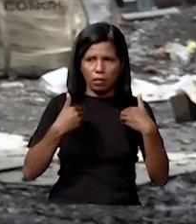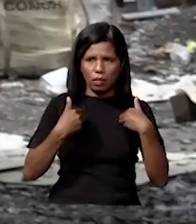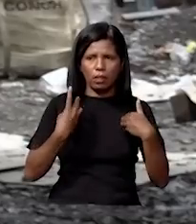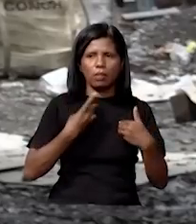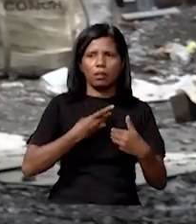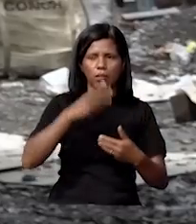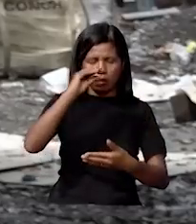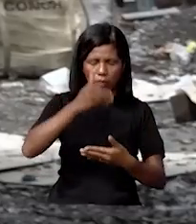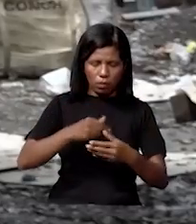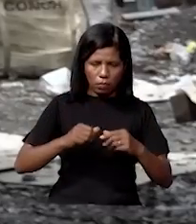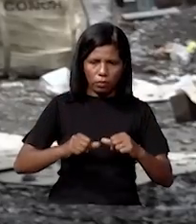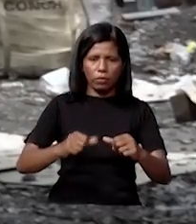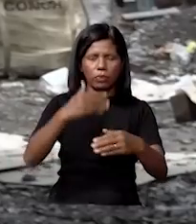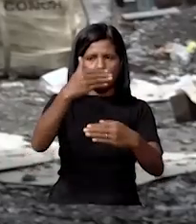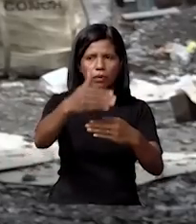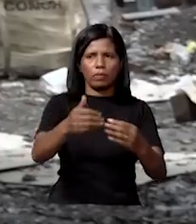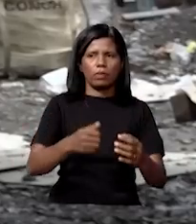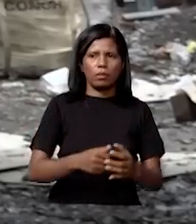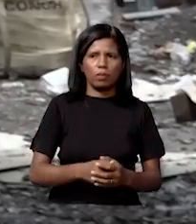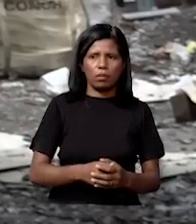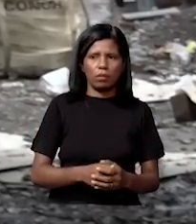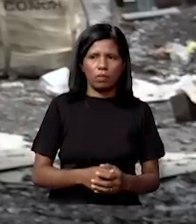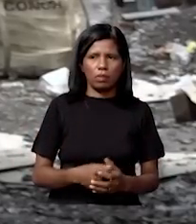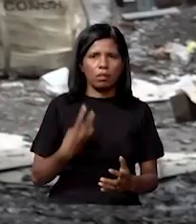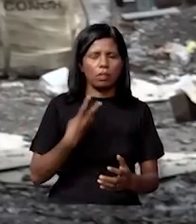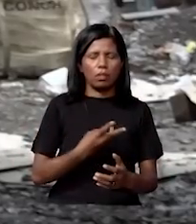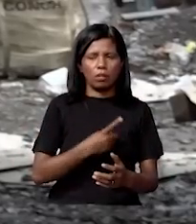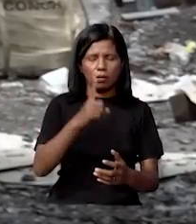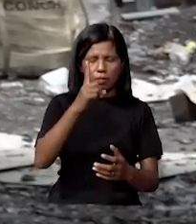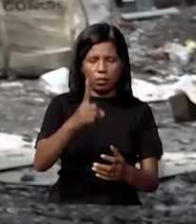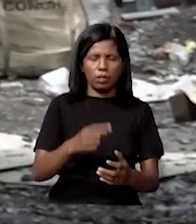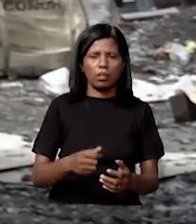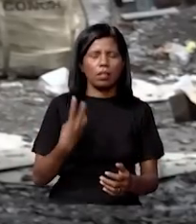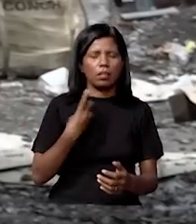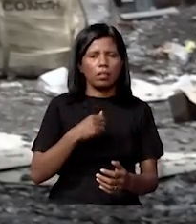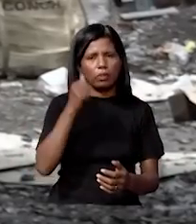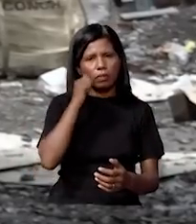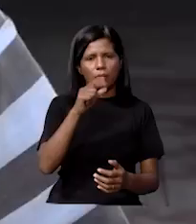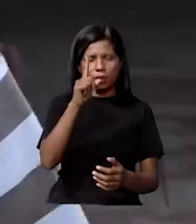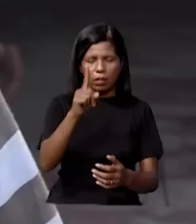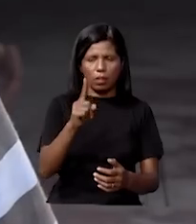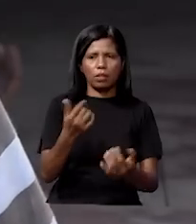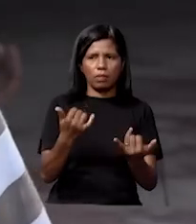oam bawain. Katuzon dai eta mesa kita paluk tan sanai ditong.